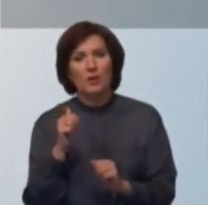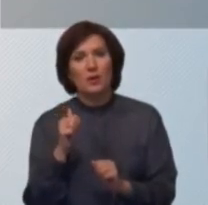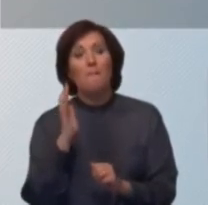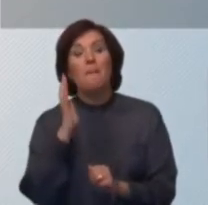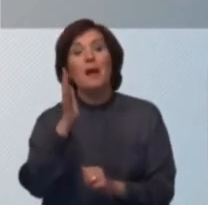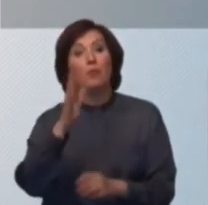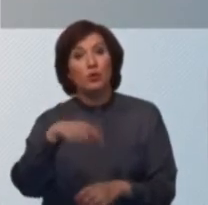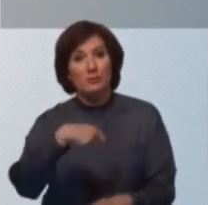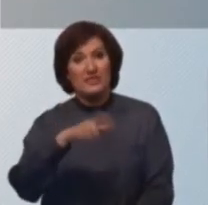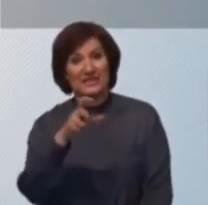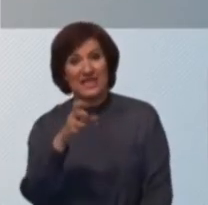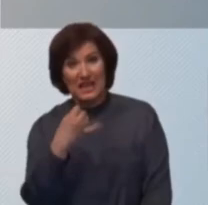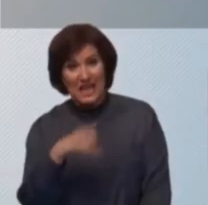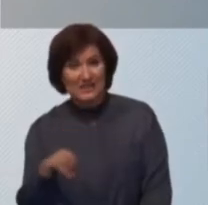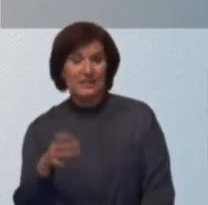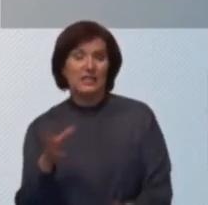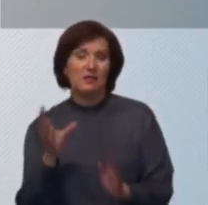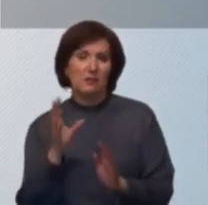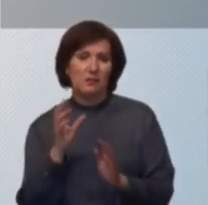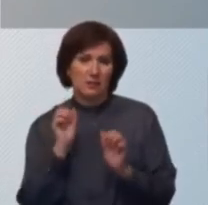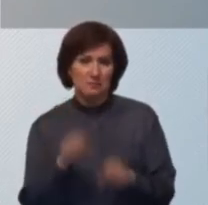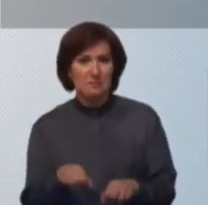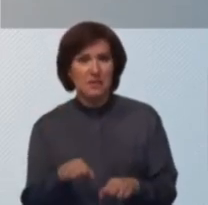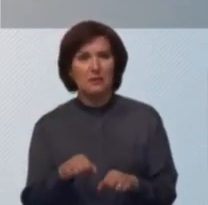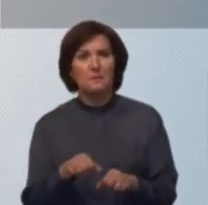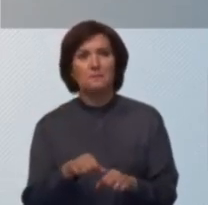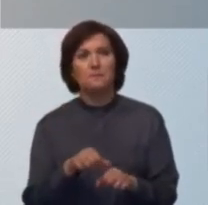майбутній президент Зеленський, він в тому числі зміг